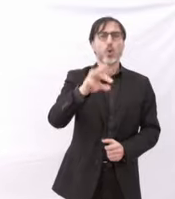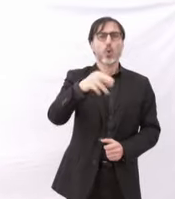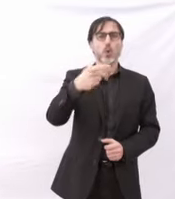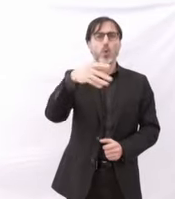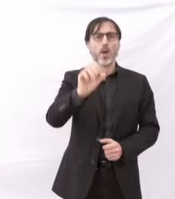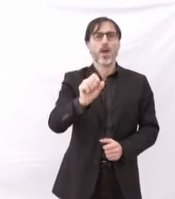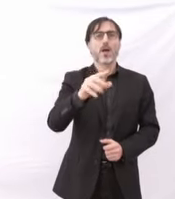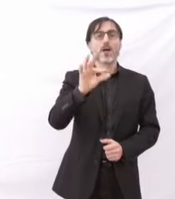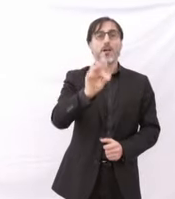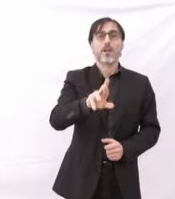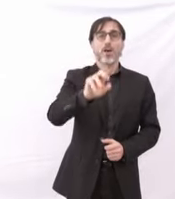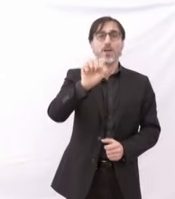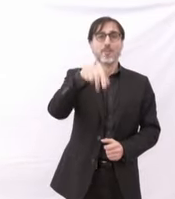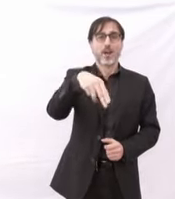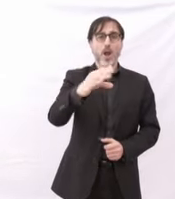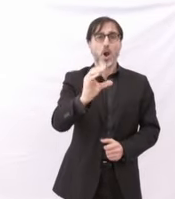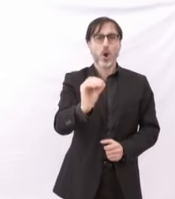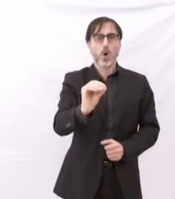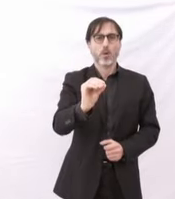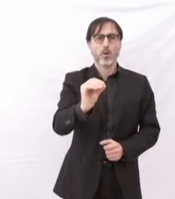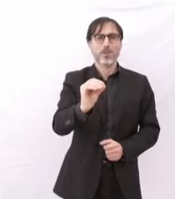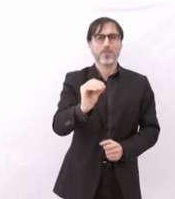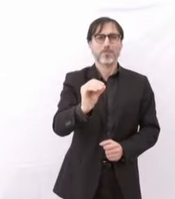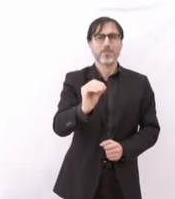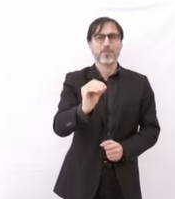Franco, Redouane B,